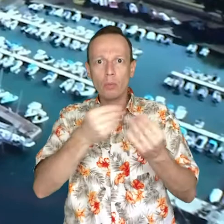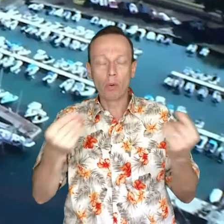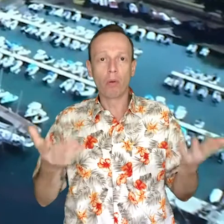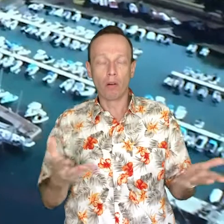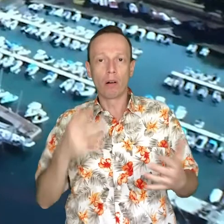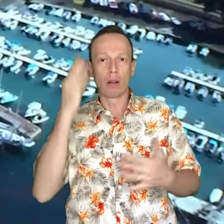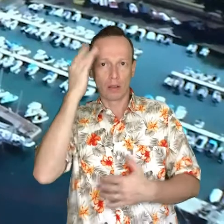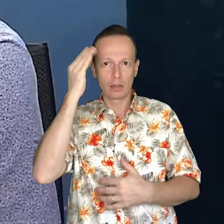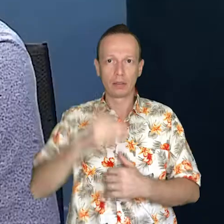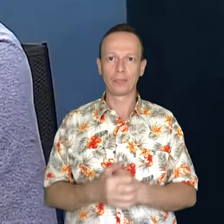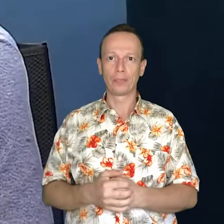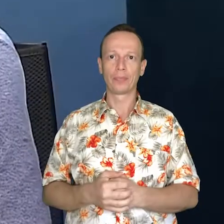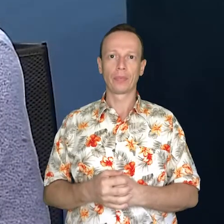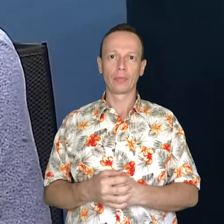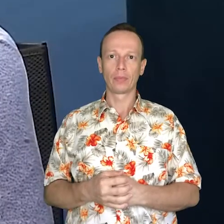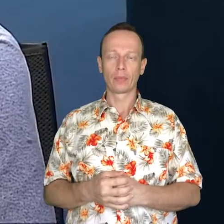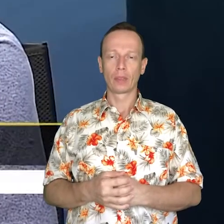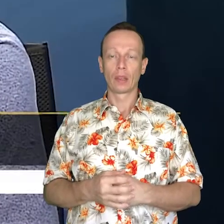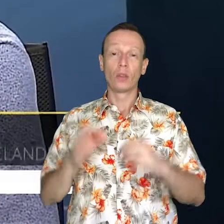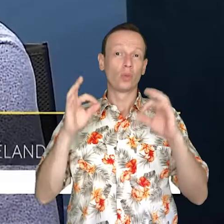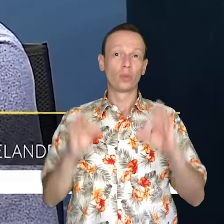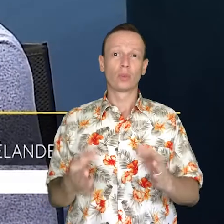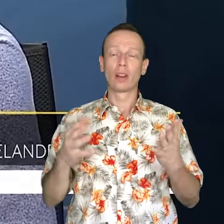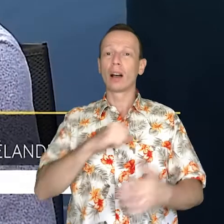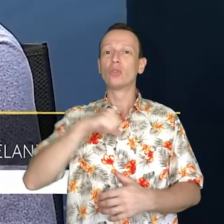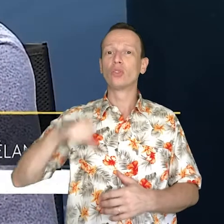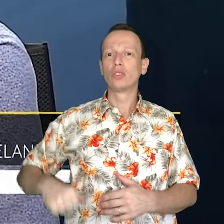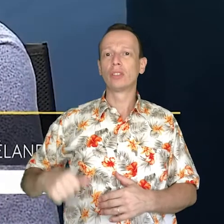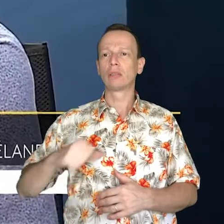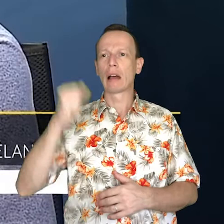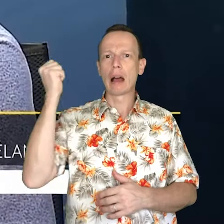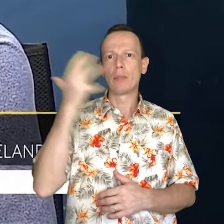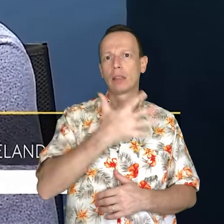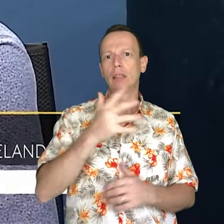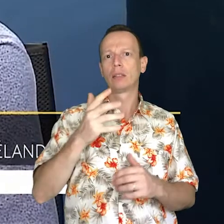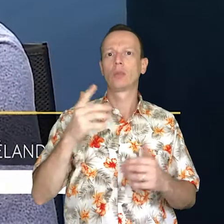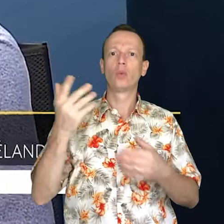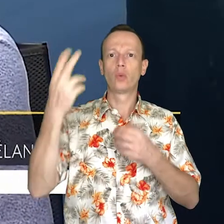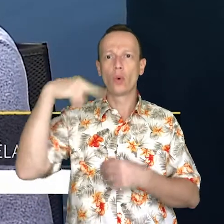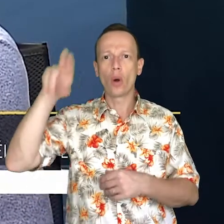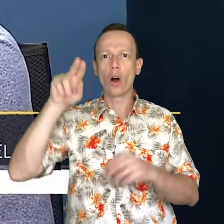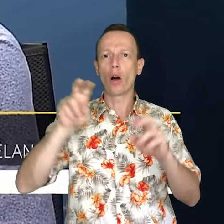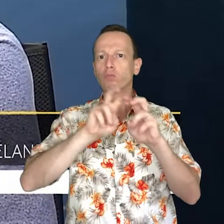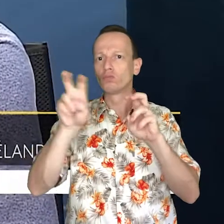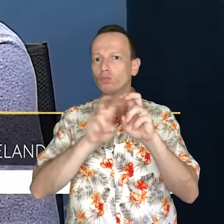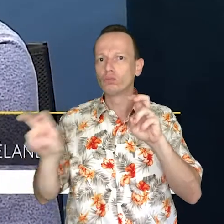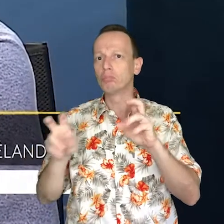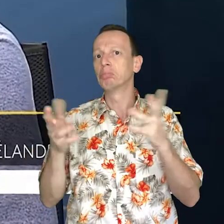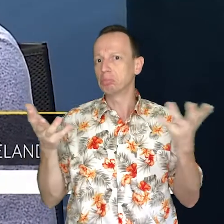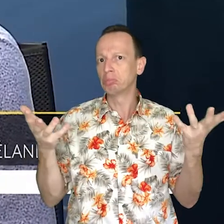C'est l'explosion sur les grands trafics, je dirais, Chine-États-Unis et Chine-Europe.